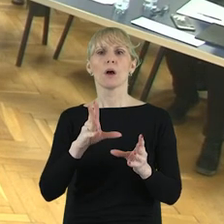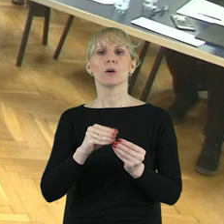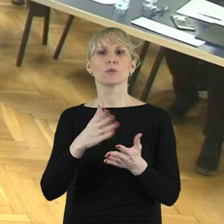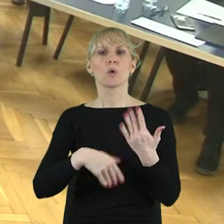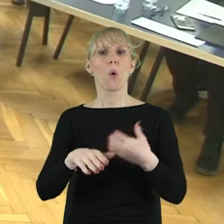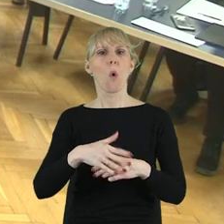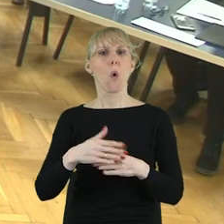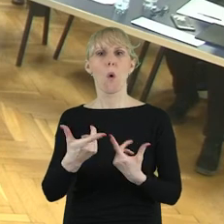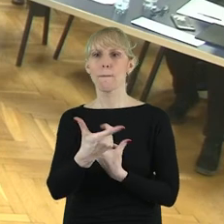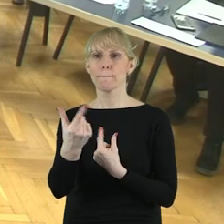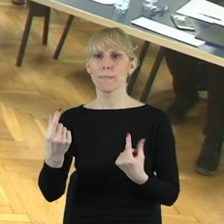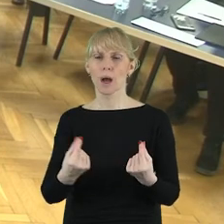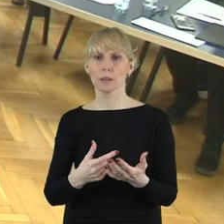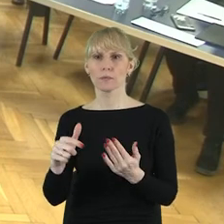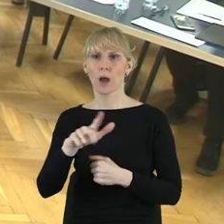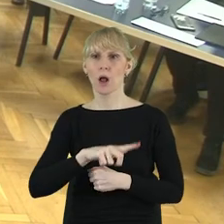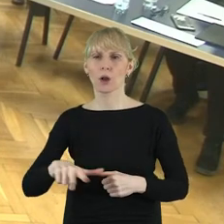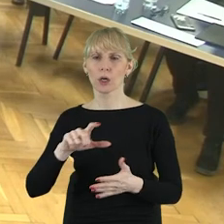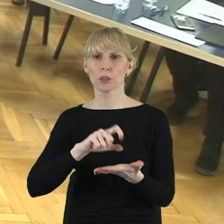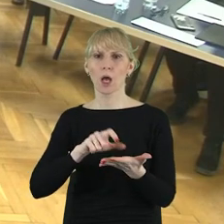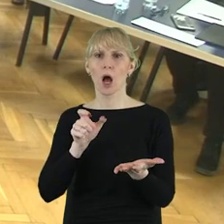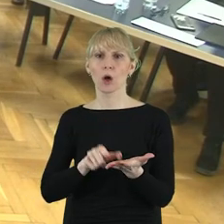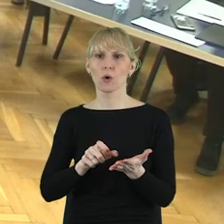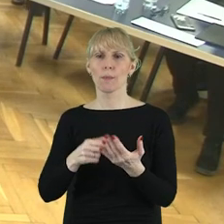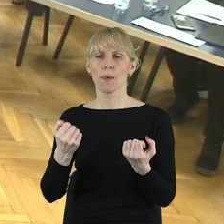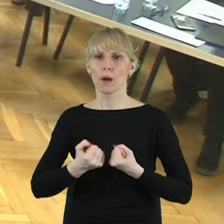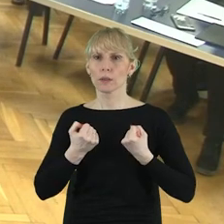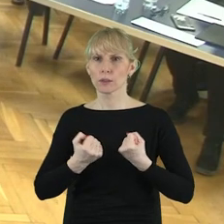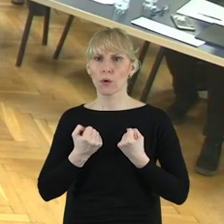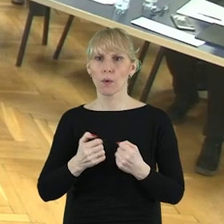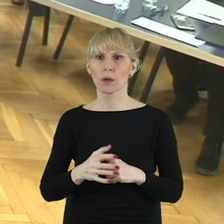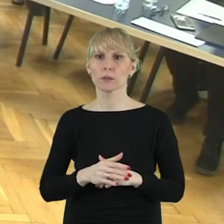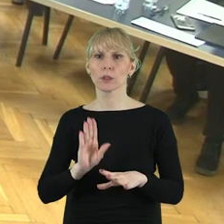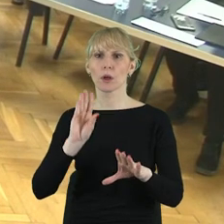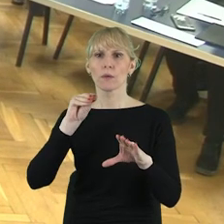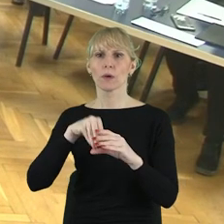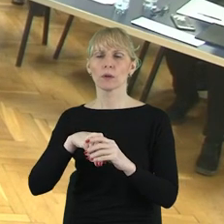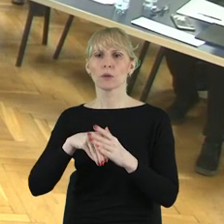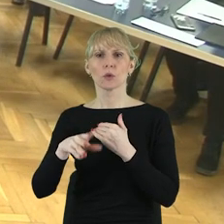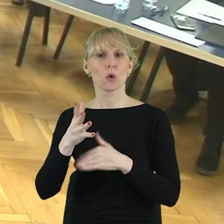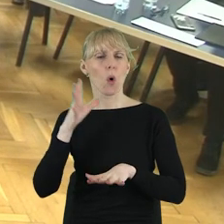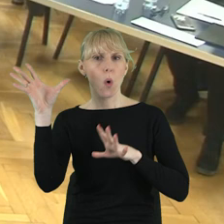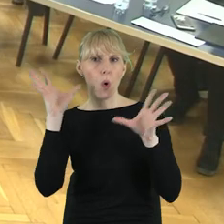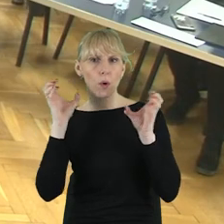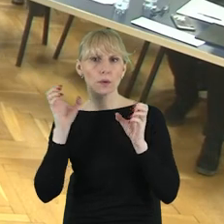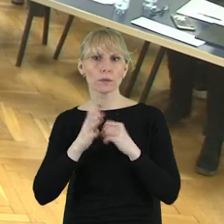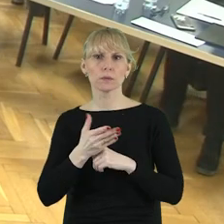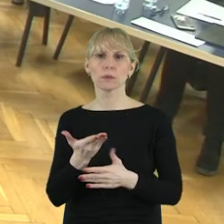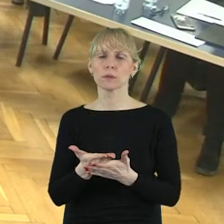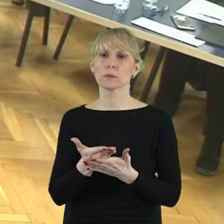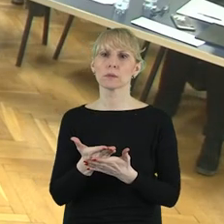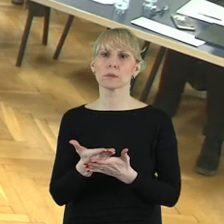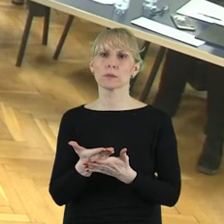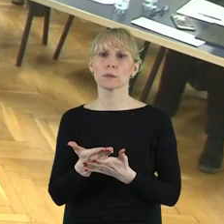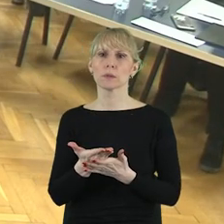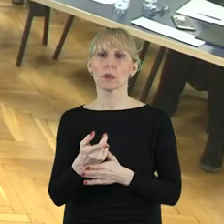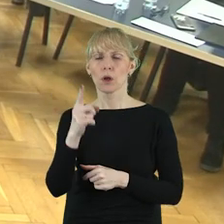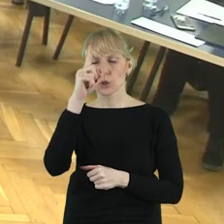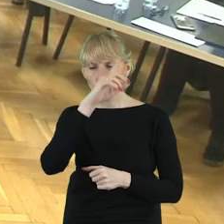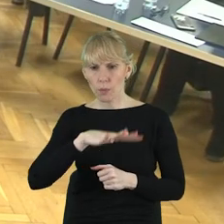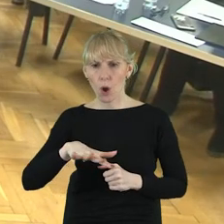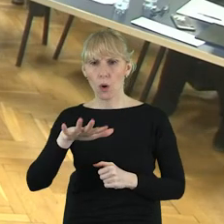społeczne. Partnerstwo. Lokalna grupa działania jest jak lokalne partnerstwo, w którym uczestniczą podmioty sektora publicznego,